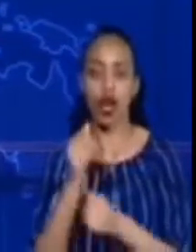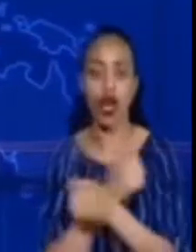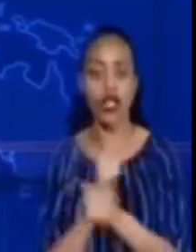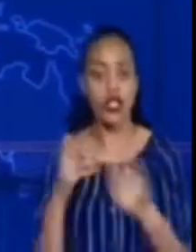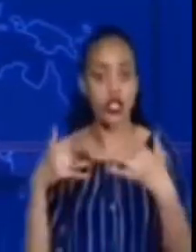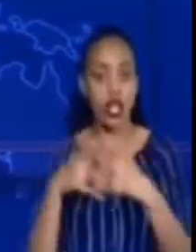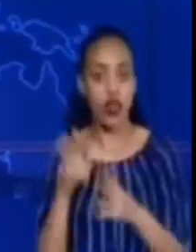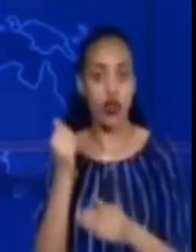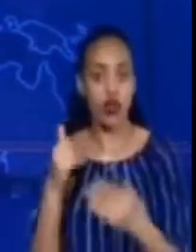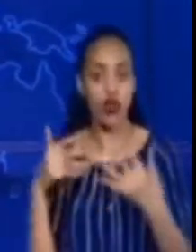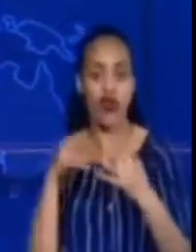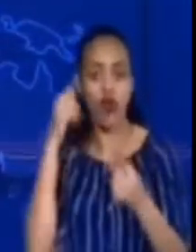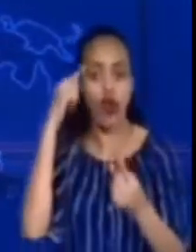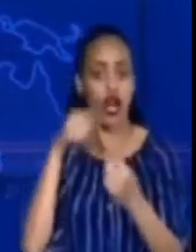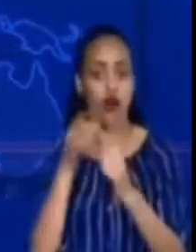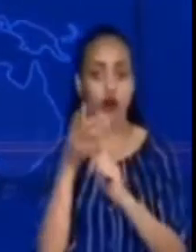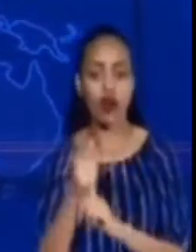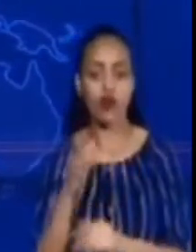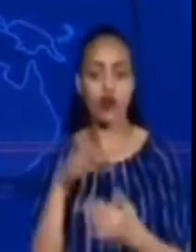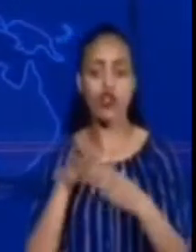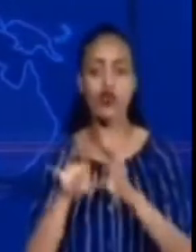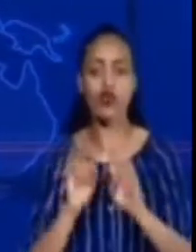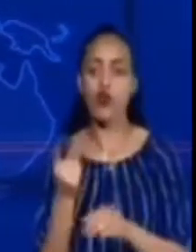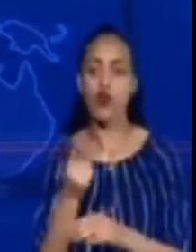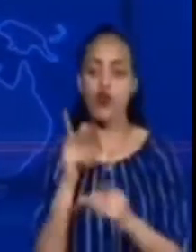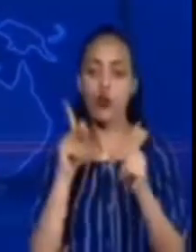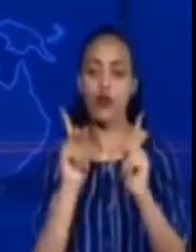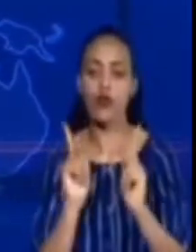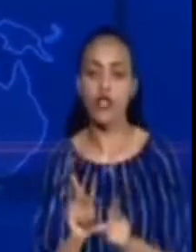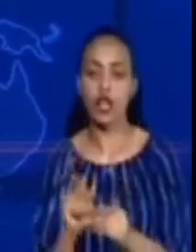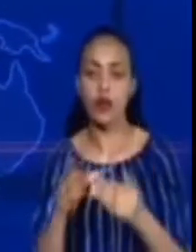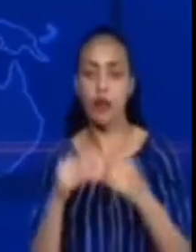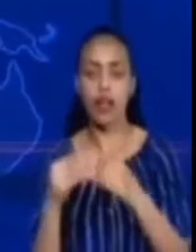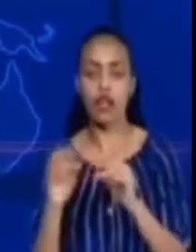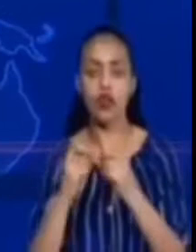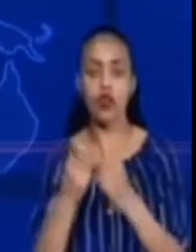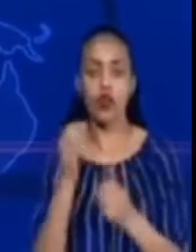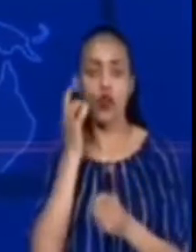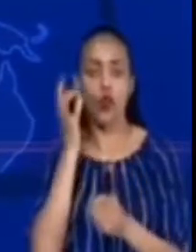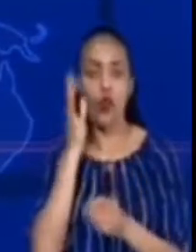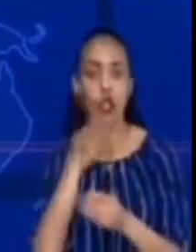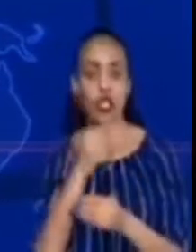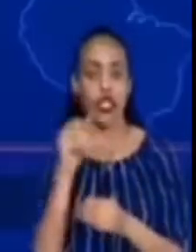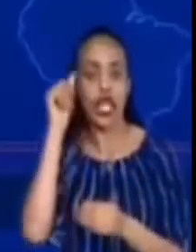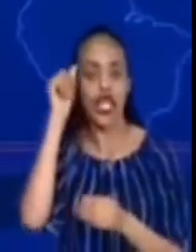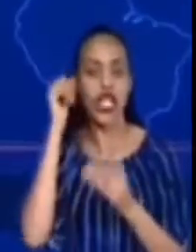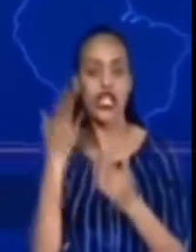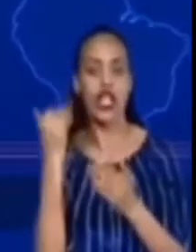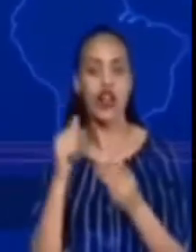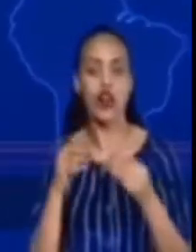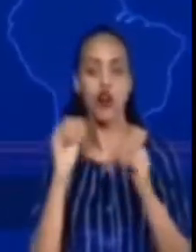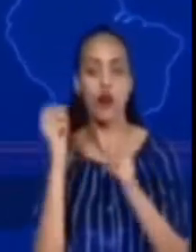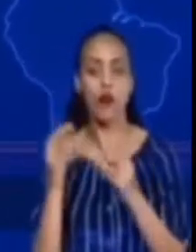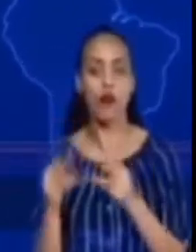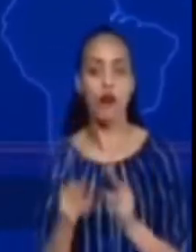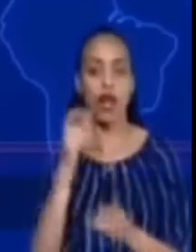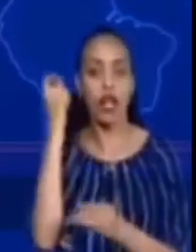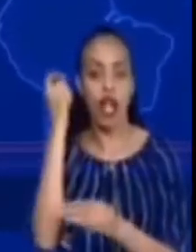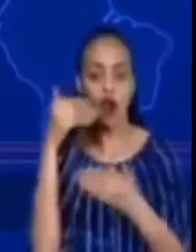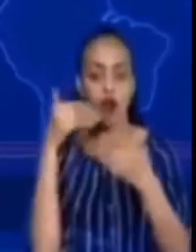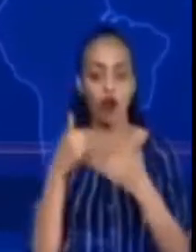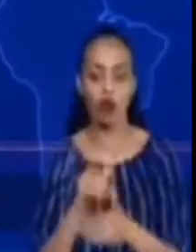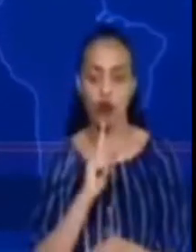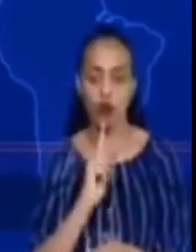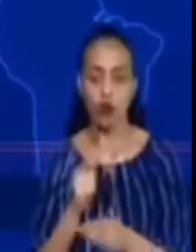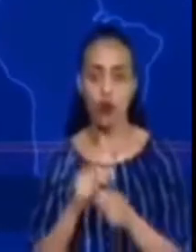ዘበነ ሰለመ ኢንሻአላህ ይሰልማል ዘበነ ባንተ ስድብ ዘበነዬ ኢንሻአ ዶክተር ዘበነ ኢንሻአላህ በሉ ሰልሙ